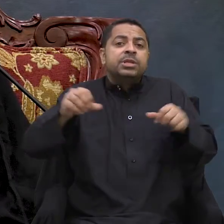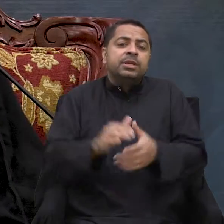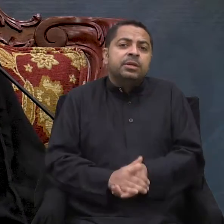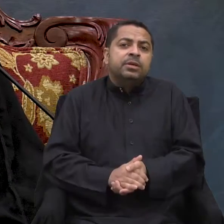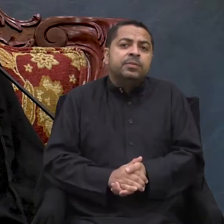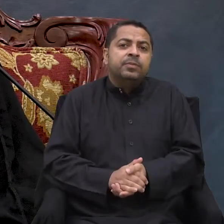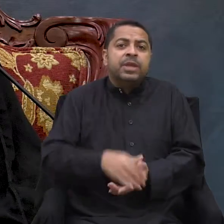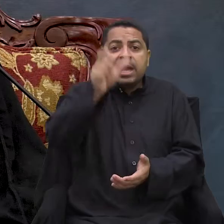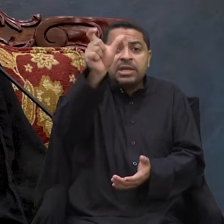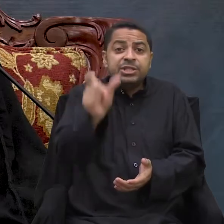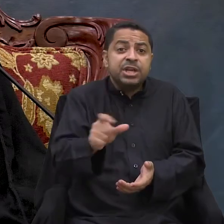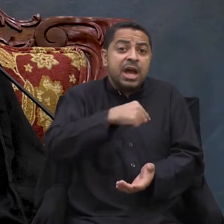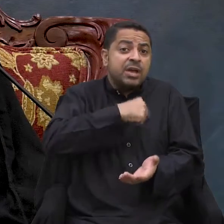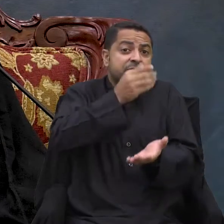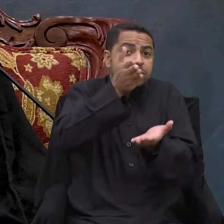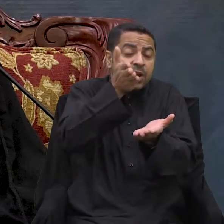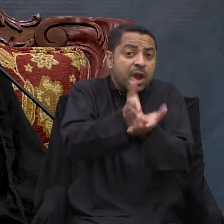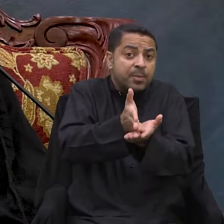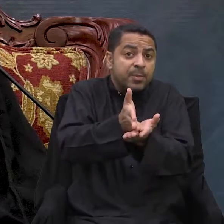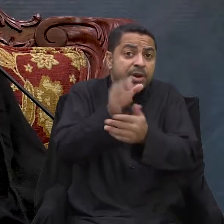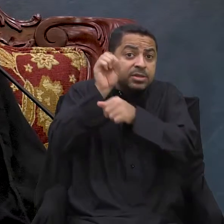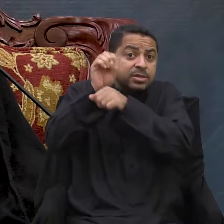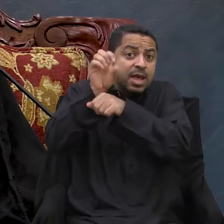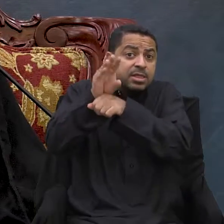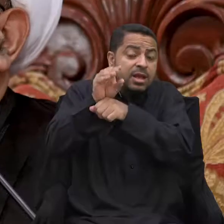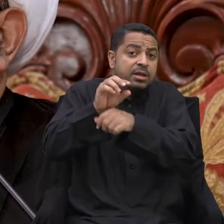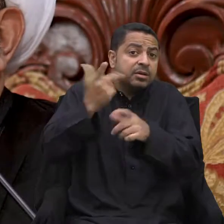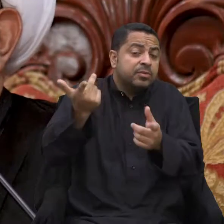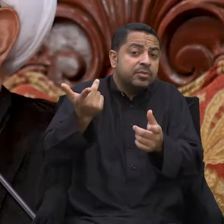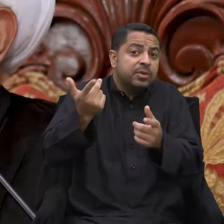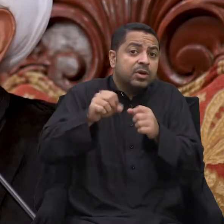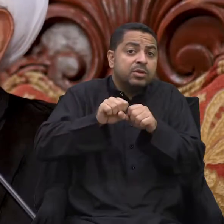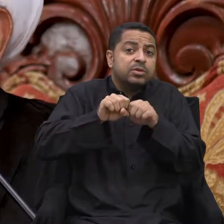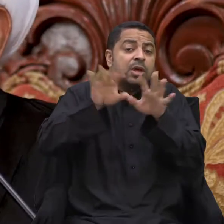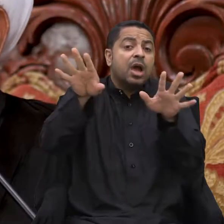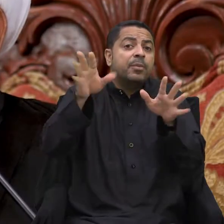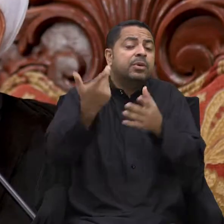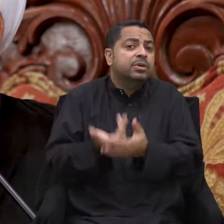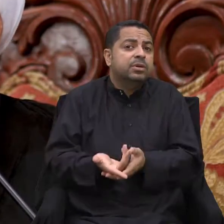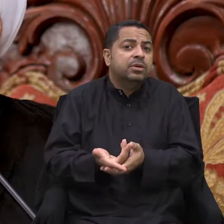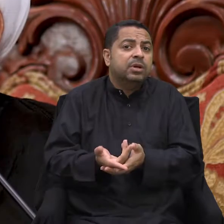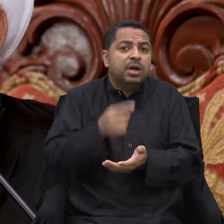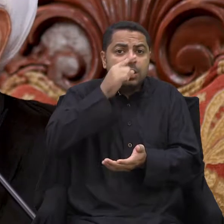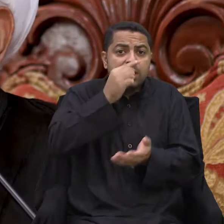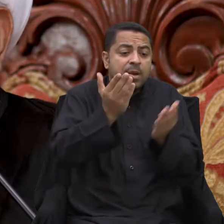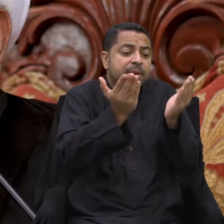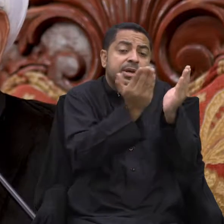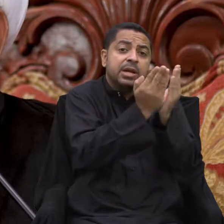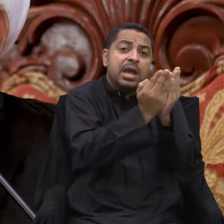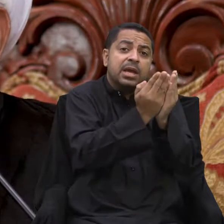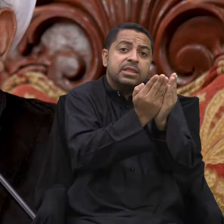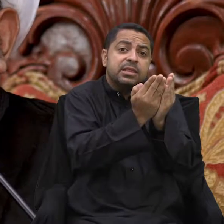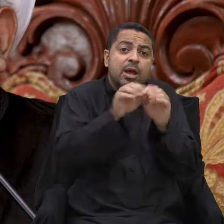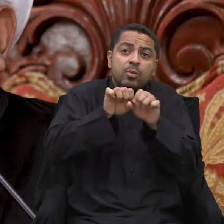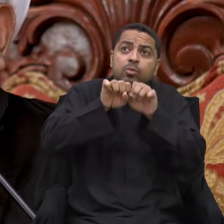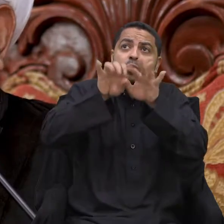المؤمنين إذا أرادوا هذا الأمر، نشر عليهم نشر الكتاب